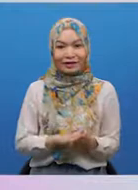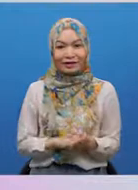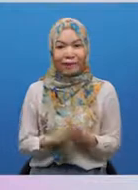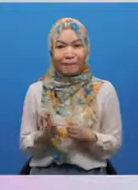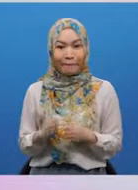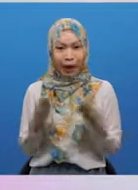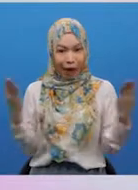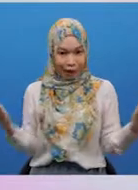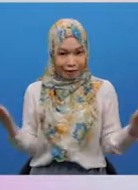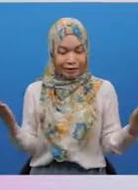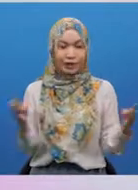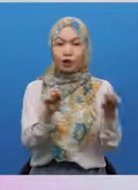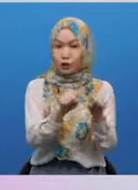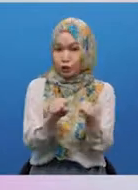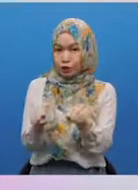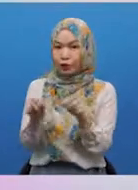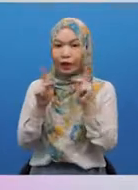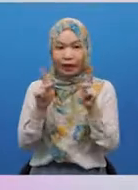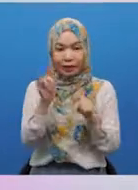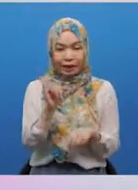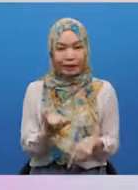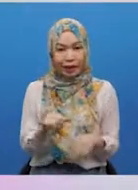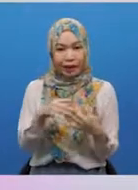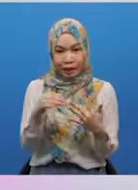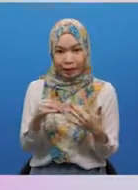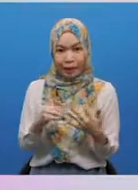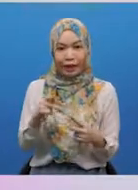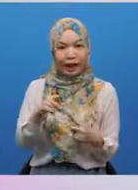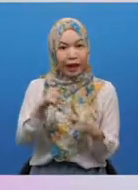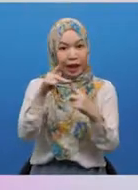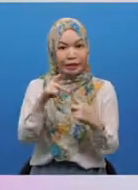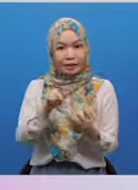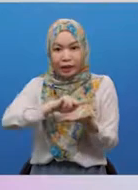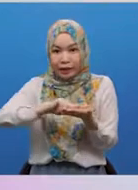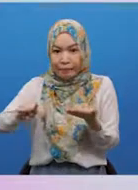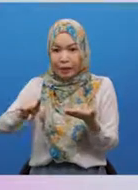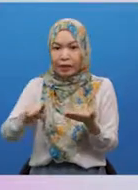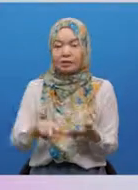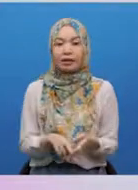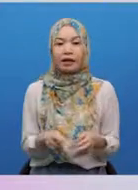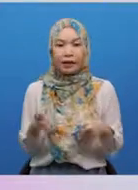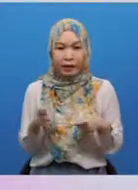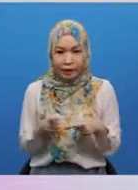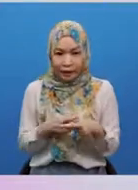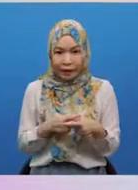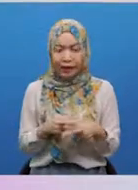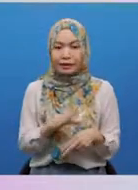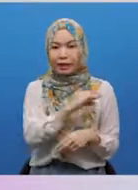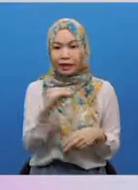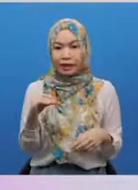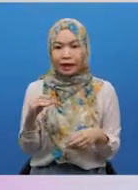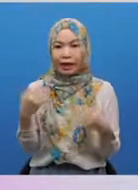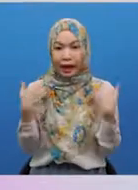ialah susunan kata yang dipilih khas, kemas, ringkas, mempunyai makna